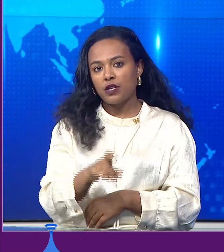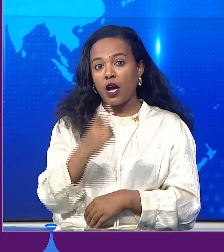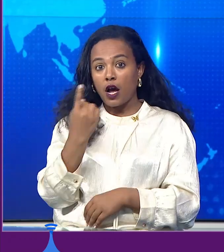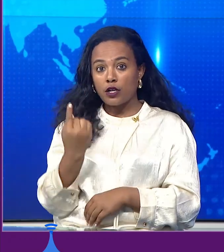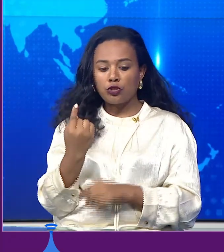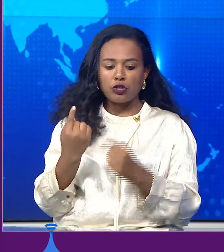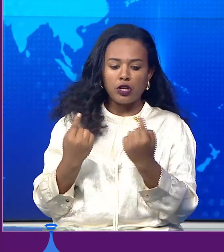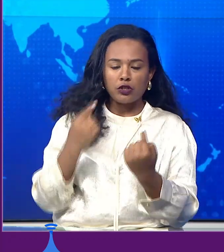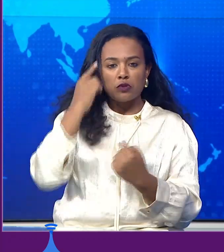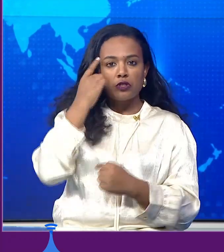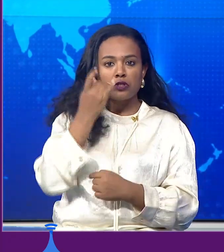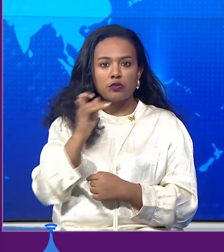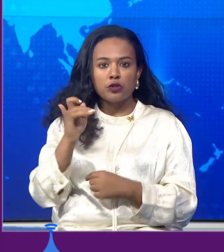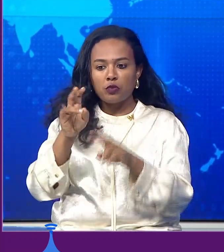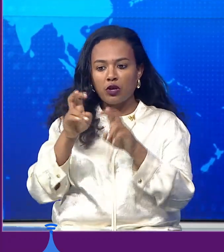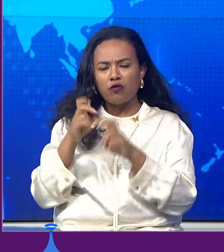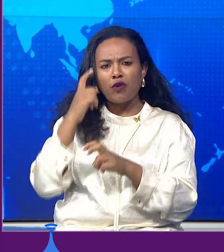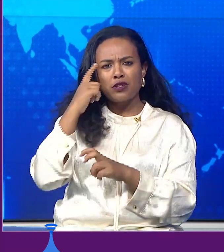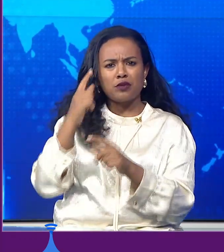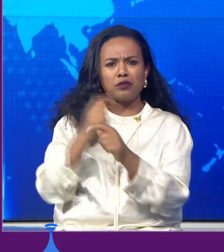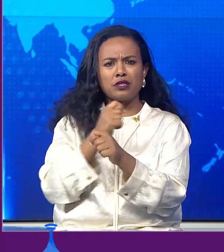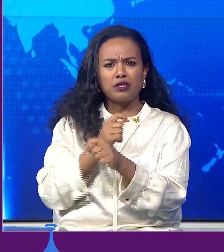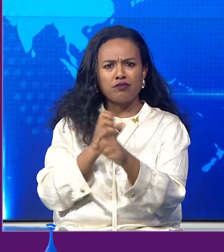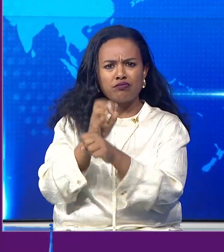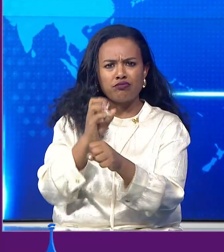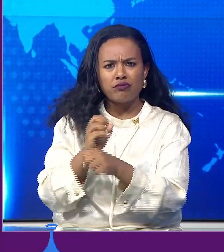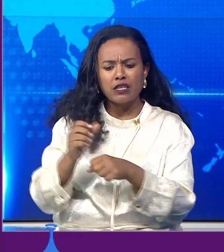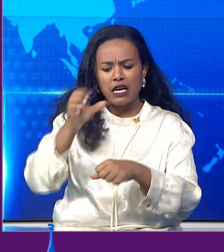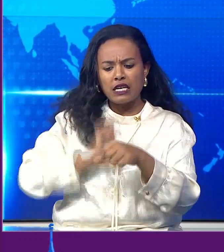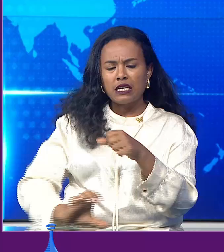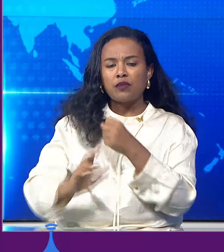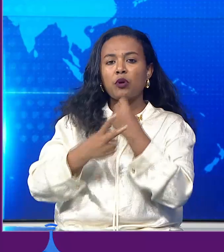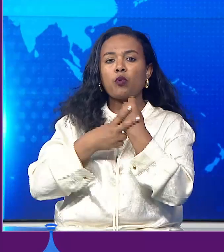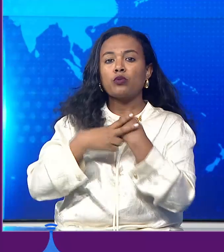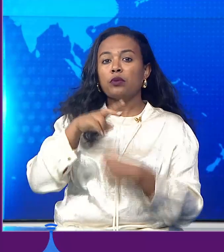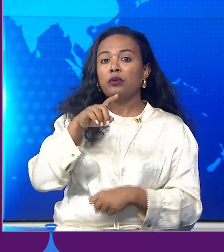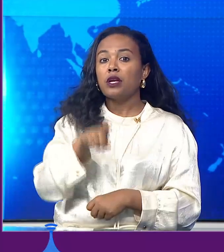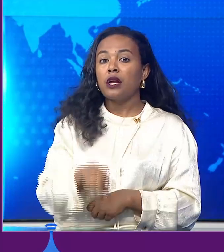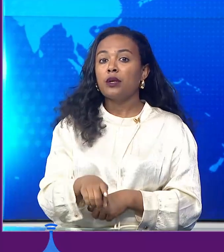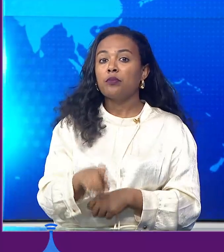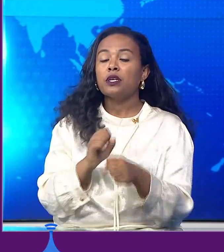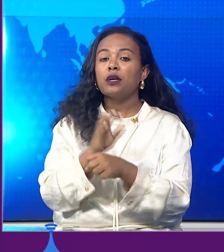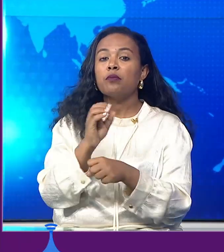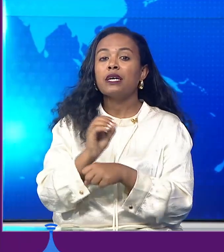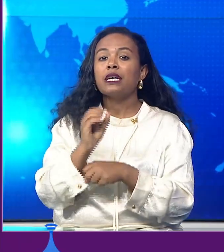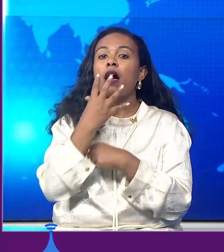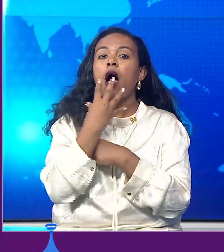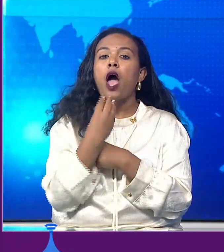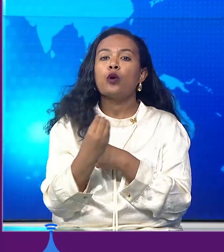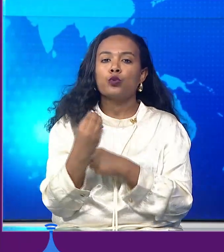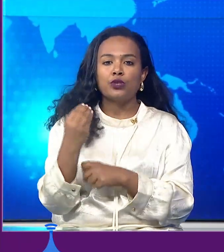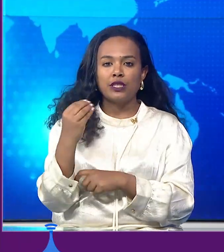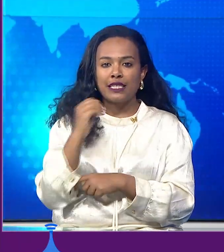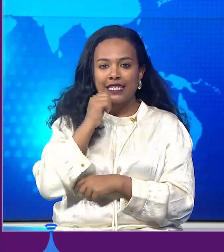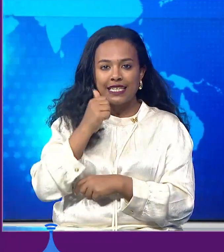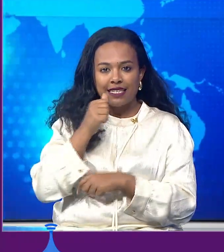ለሌላችን መተሳሰብ እንጂ በክፉ ሐሳብና ድርጊት ከመምከር ብሎም ከክህደት መቆጠብ እንዳለብን የምክረ አይሁድ ዕለት አስተምሮ ይገልጻል